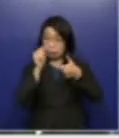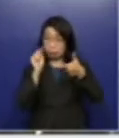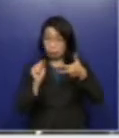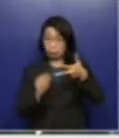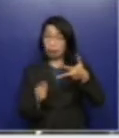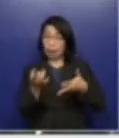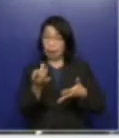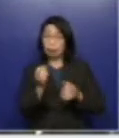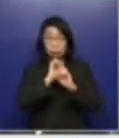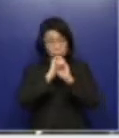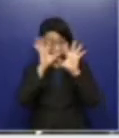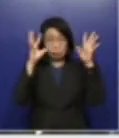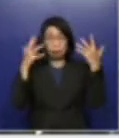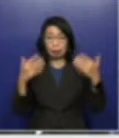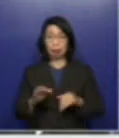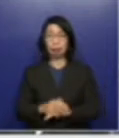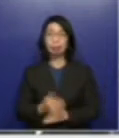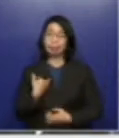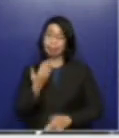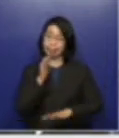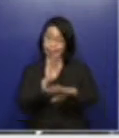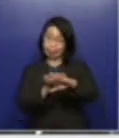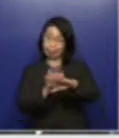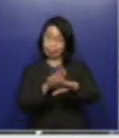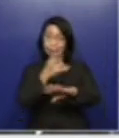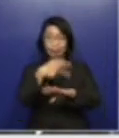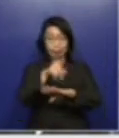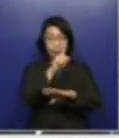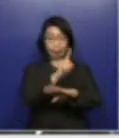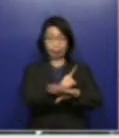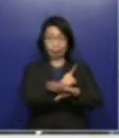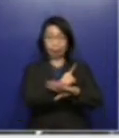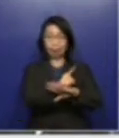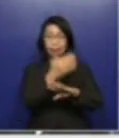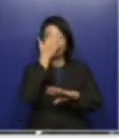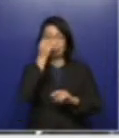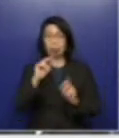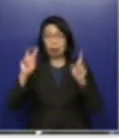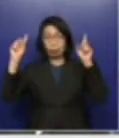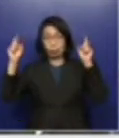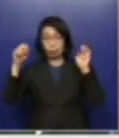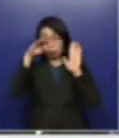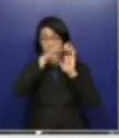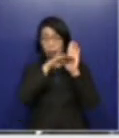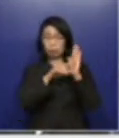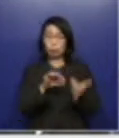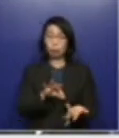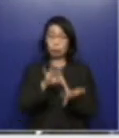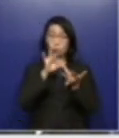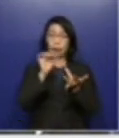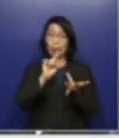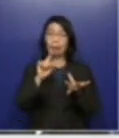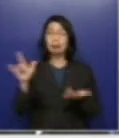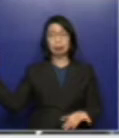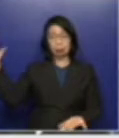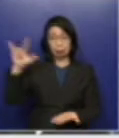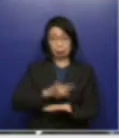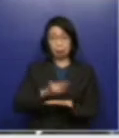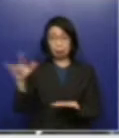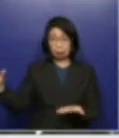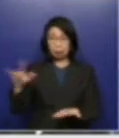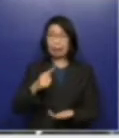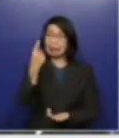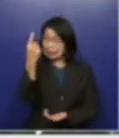เพราะฉะนั้นผมกราบเรียนท่านประธานด้วยความเคารพว่าข้อยกเว้นตรงนี้เนี่ยเป็นข้อยกเว้นให้เดินทางเข้ามาในประเทศไทย